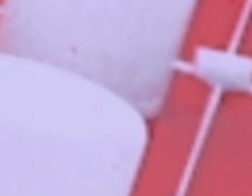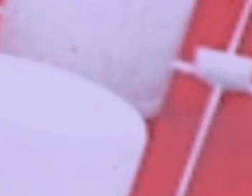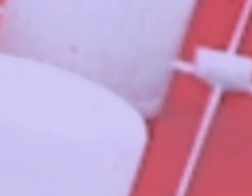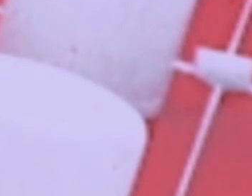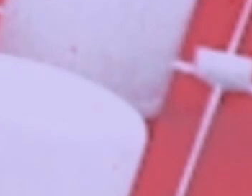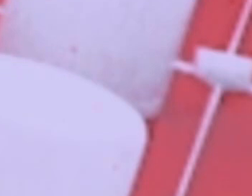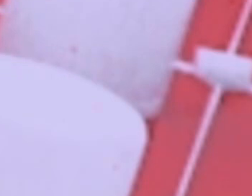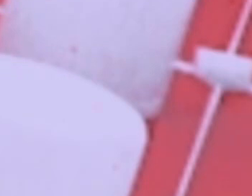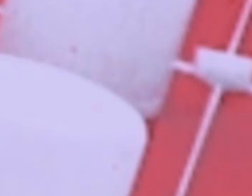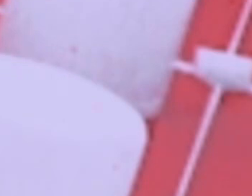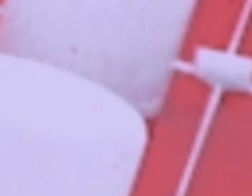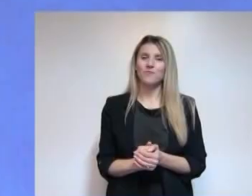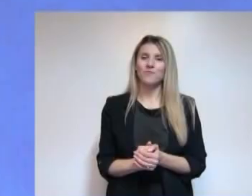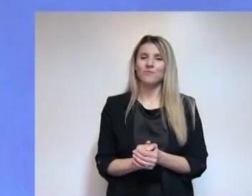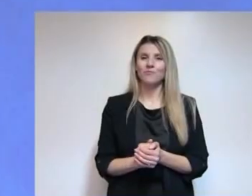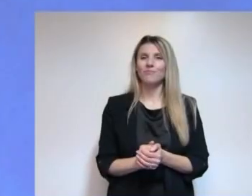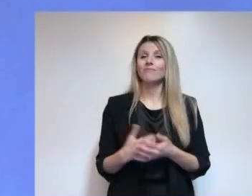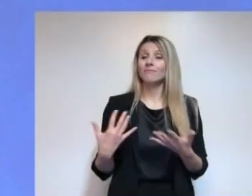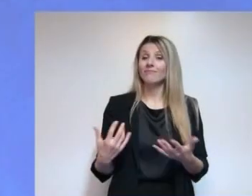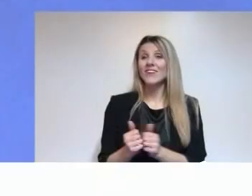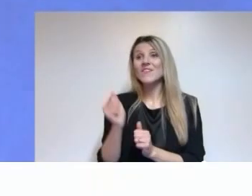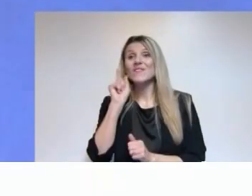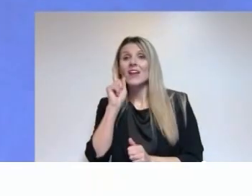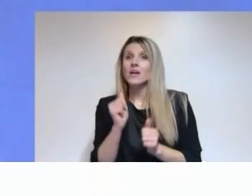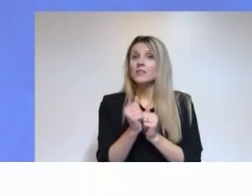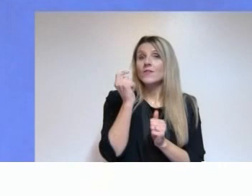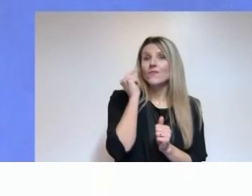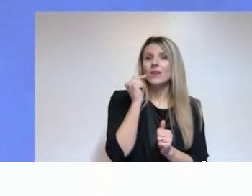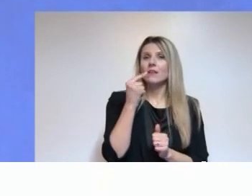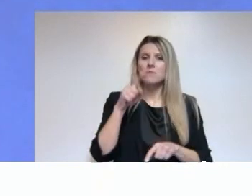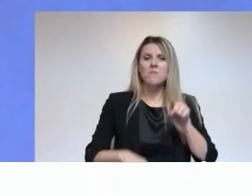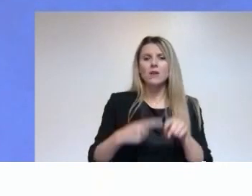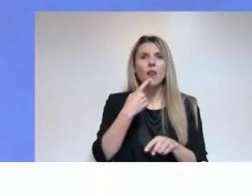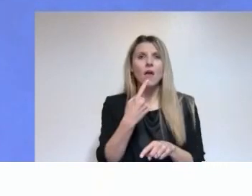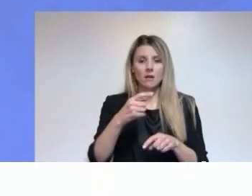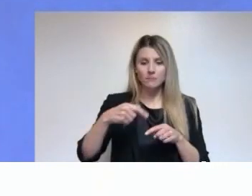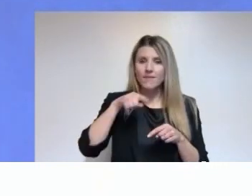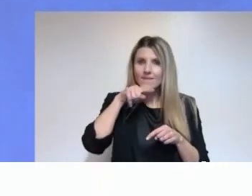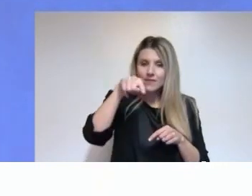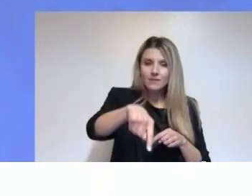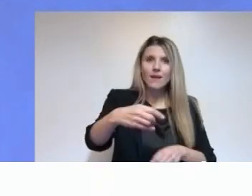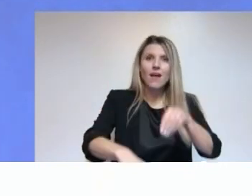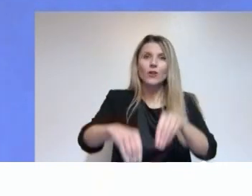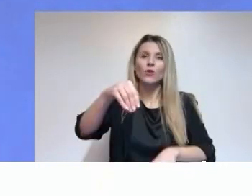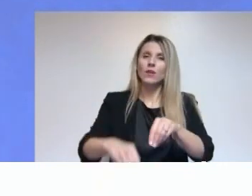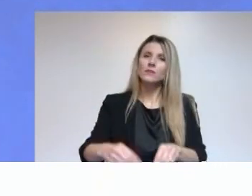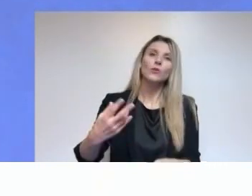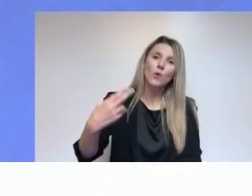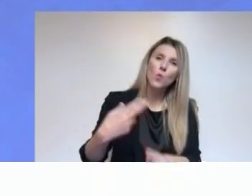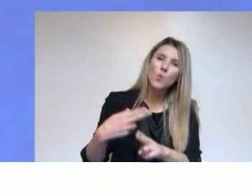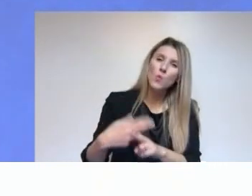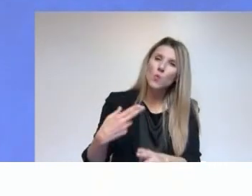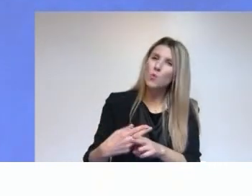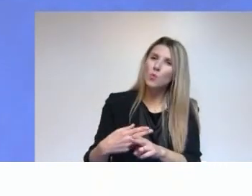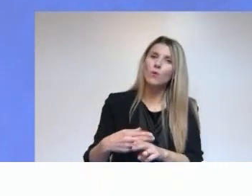Μαΐου είναι οι πιο κρίσιμες. Λένε κάποιοι ότι αυτές οι εκλογές είναι κρίσιμες. Λάθος. Είναι